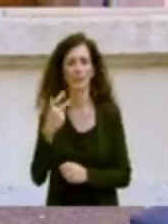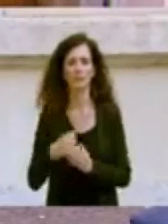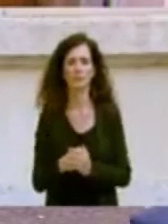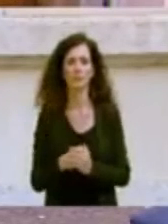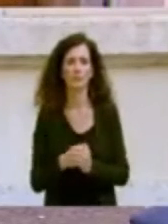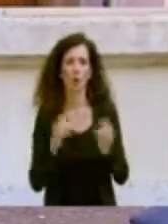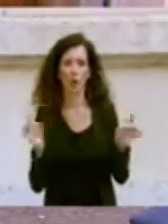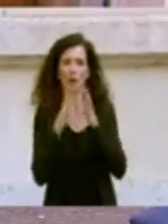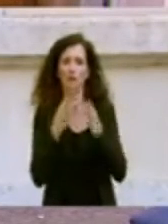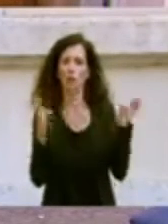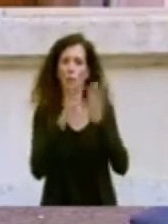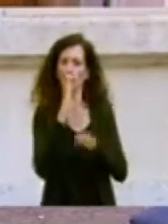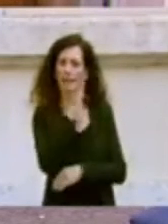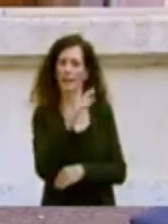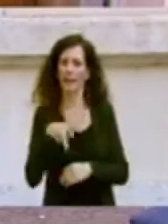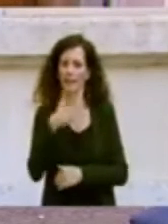dicono